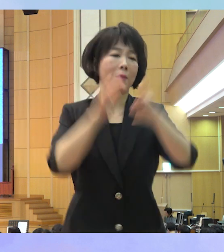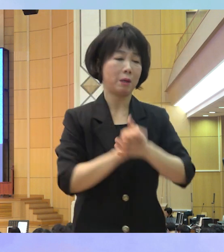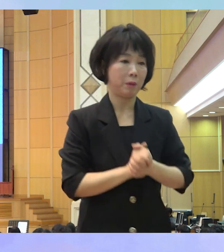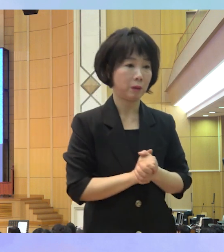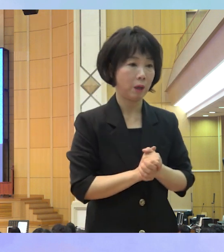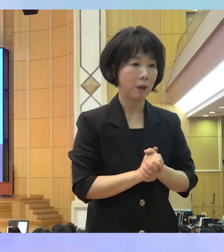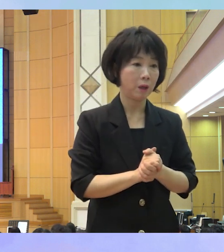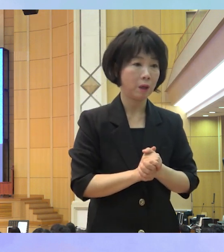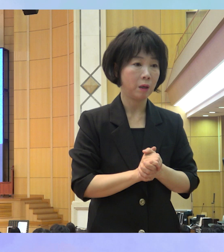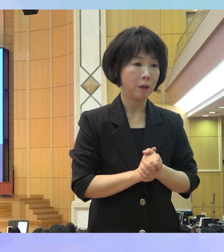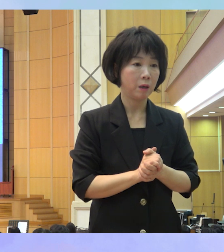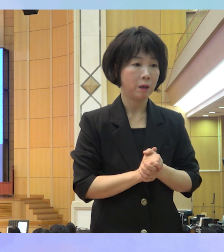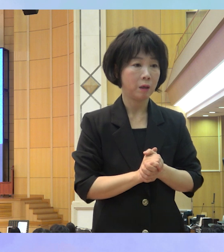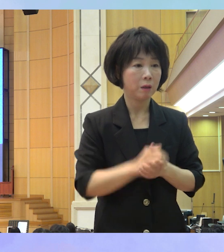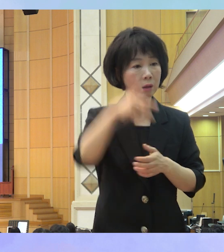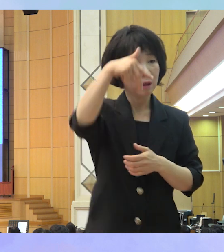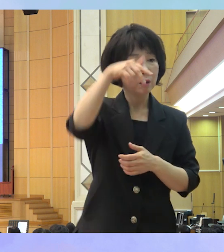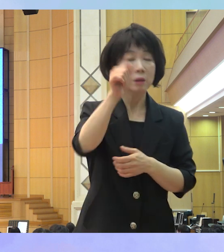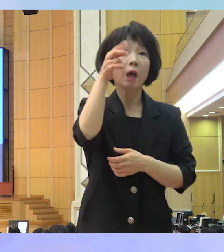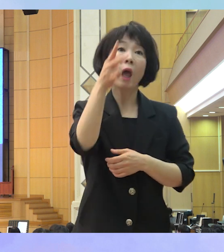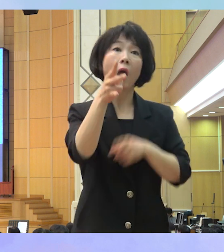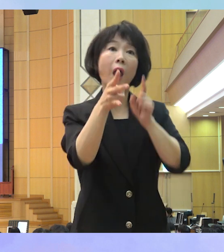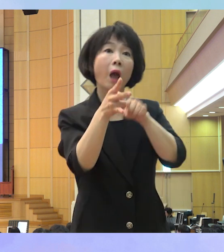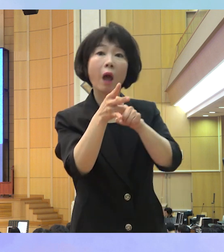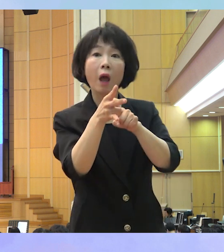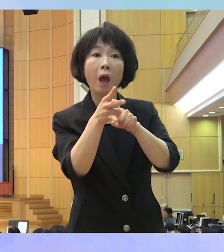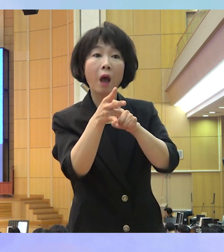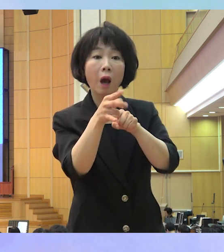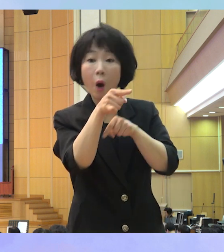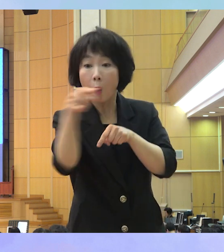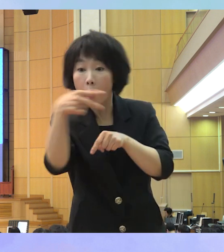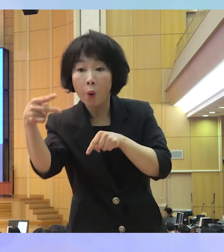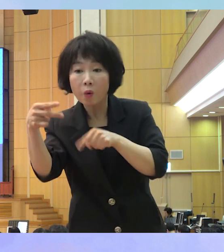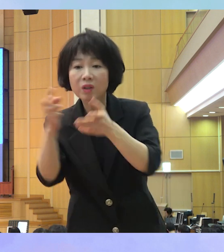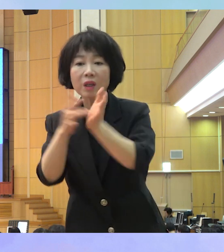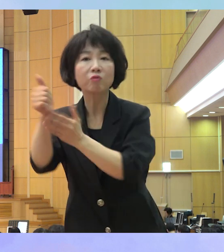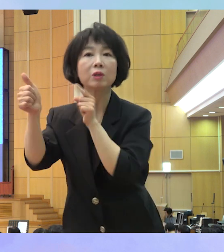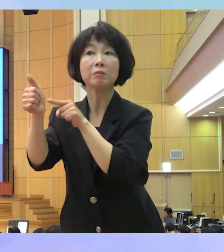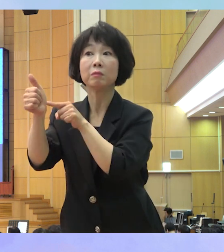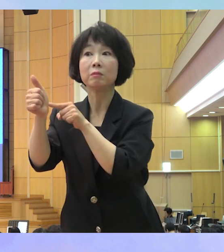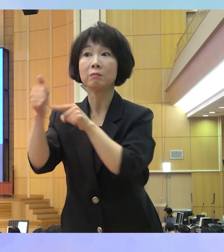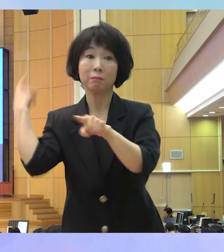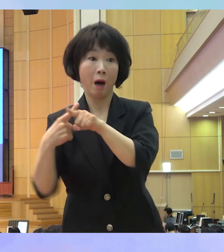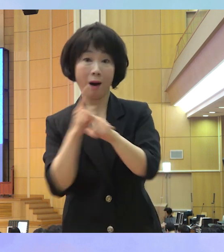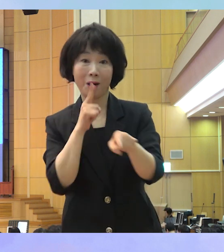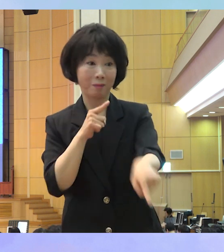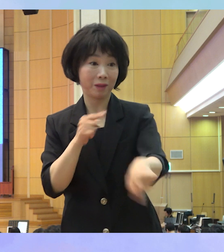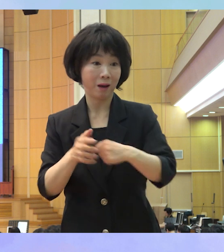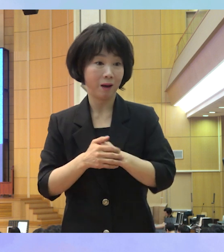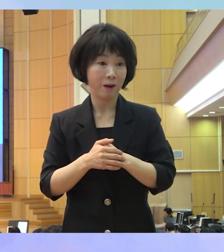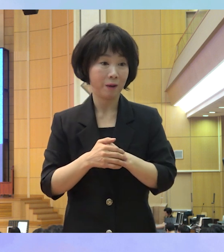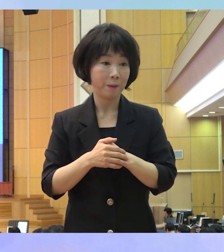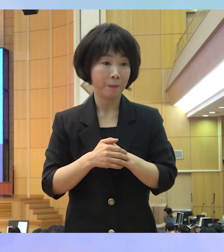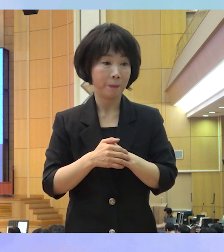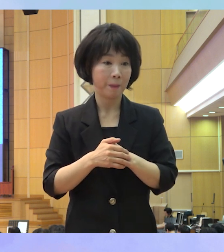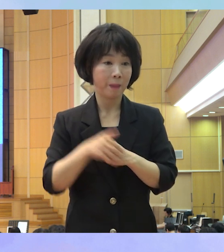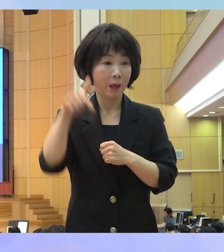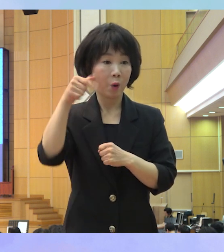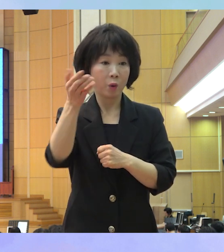여기서 자꾸 지혜를 얘기하고 있는데 왜 갑자기 인칭대명사로 바뀌었을까요? 고린도전서 1장 30절 보겠습니다.